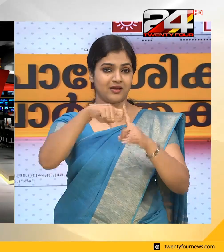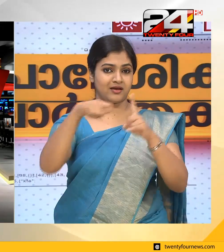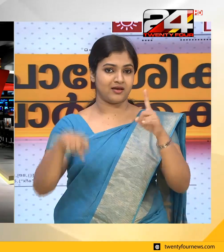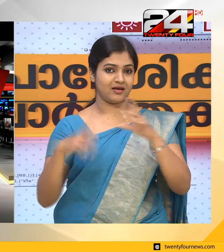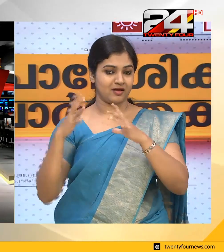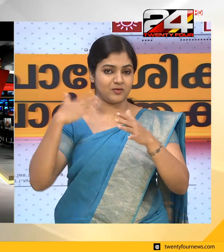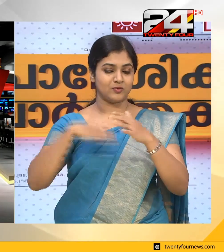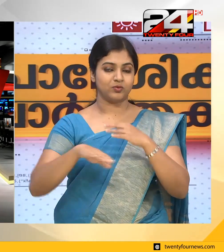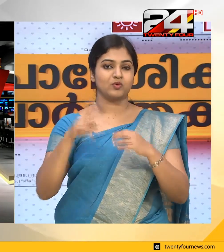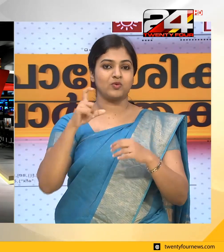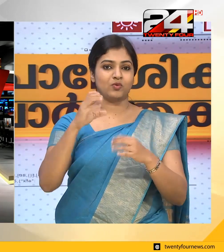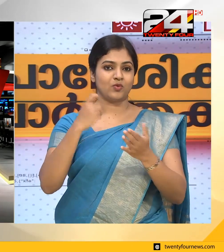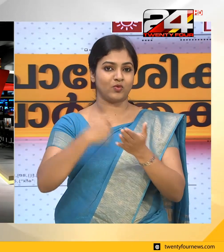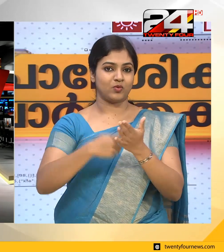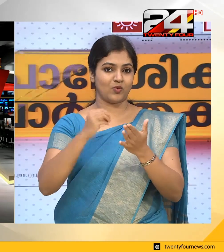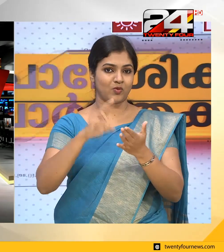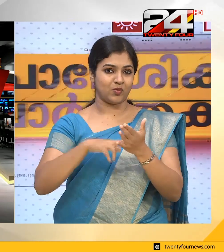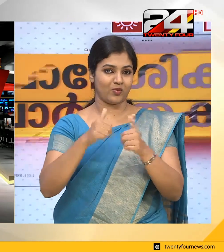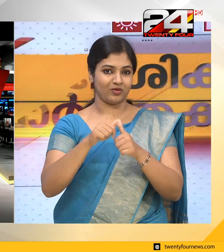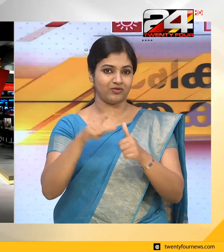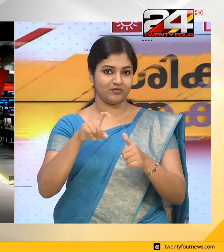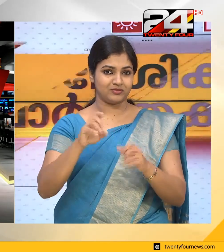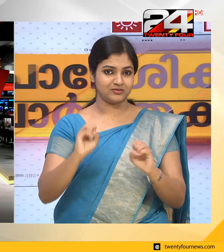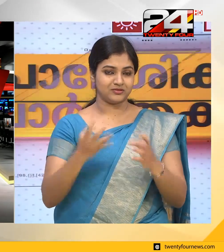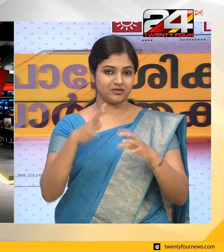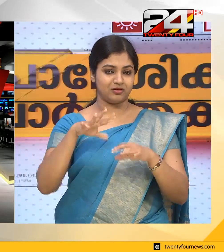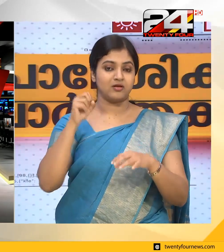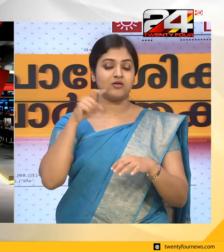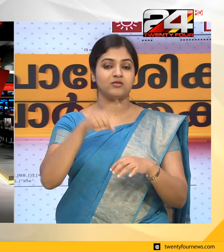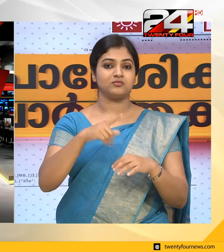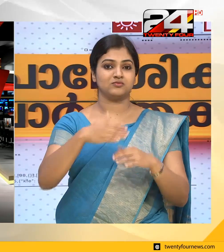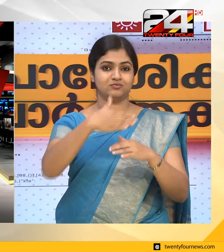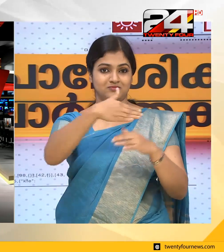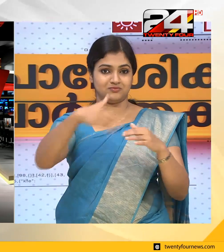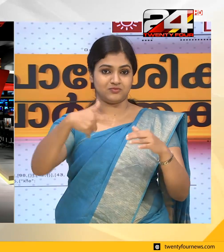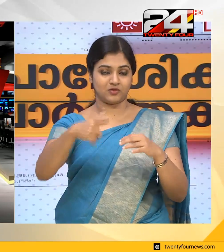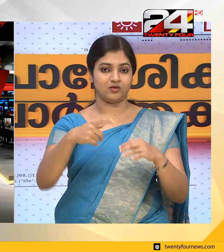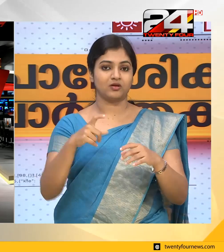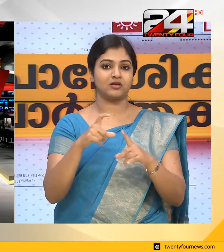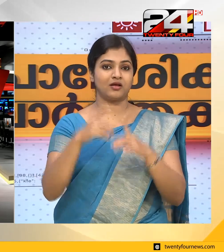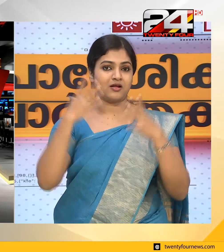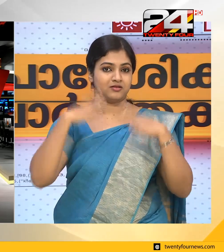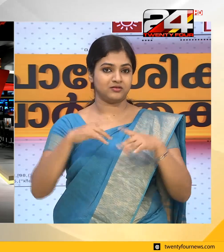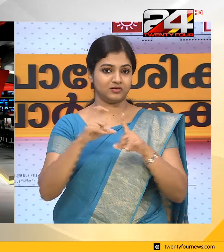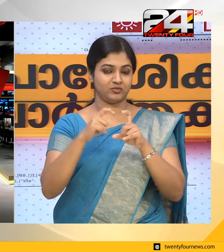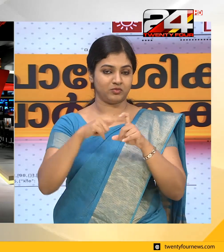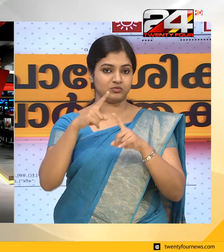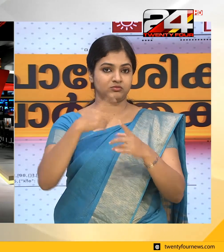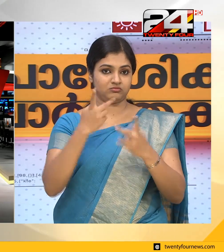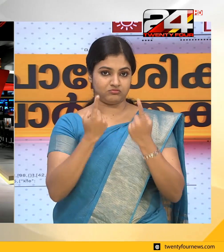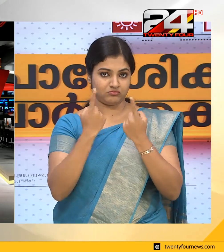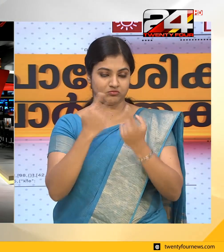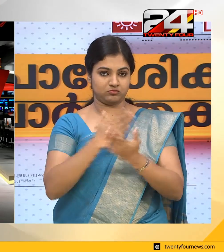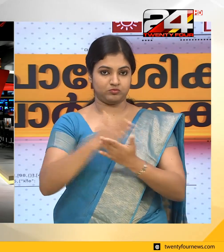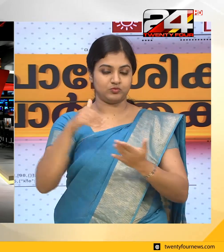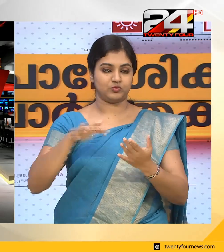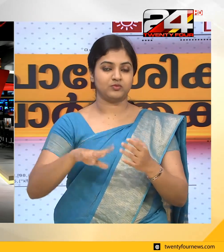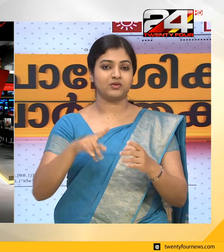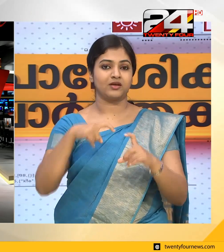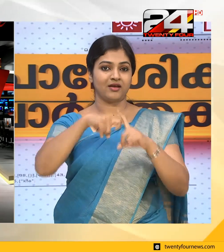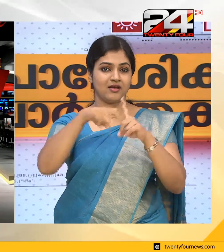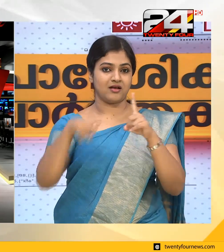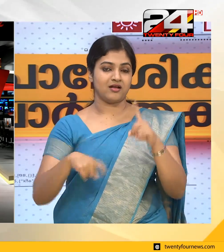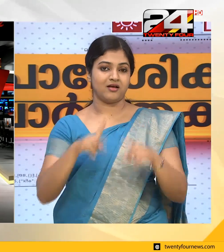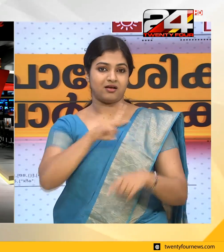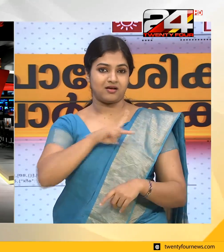കേരളത്തിൽ കൊറോണ ബാധ സ്ഥിരീകരിച്ച സാഹചര്യത്തിൽ അതിർത്തി ചെക്ക് പോസ്റ്റുകളിൽ ആരോഗ്യവകുപ്പ് പരിശോധന കർശനമാക്കി. കേരള കർണാടക അതിർത്തിയായ